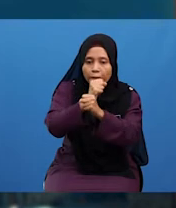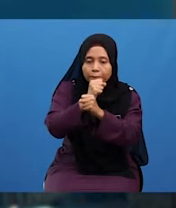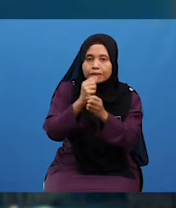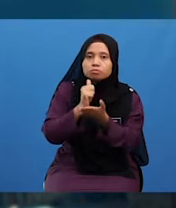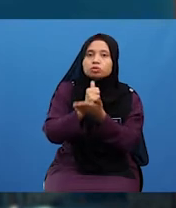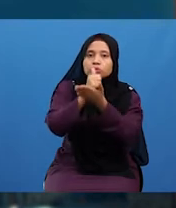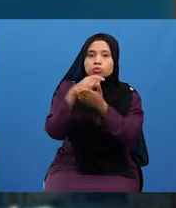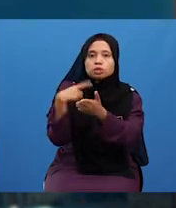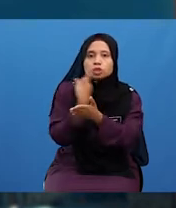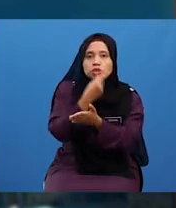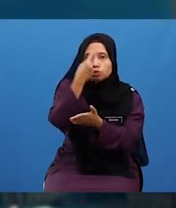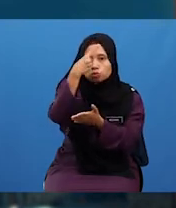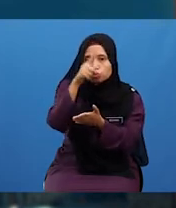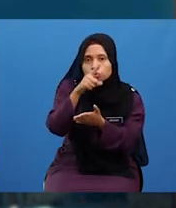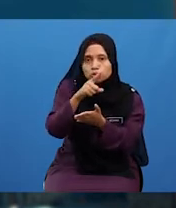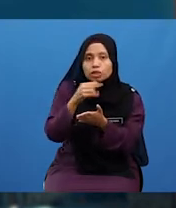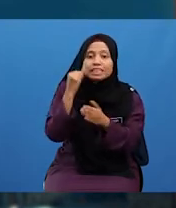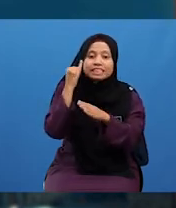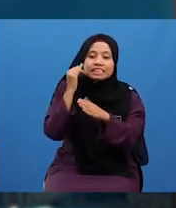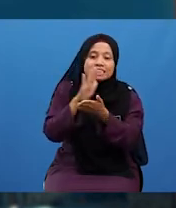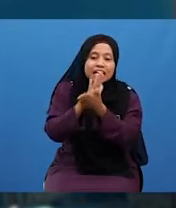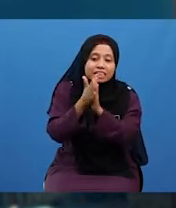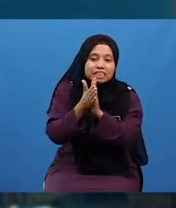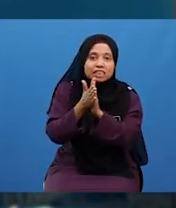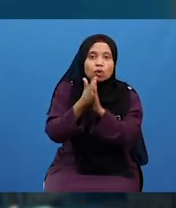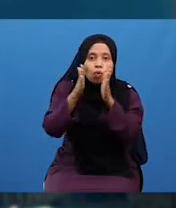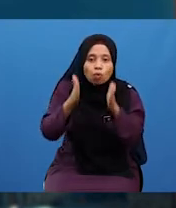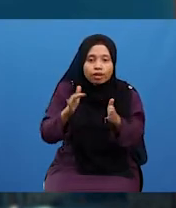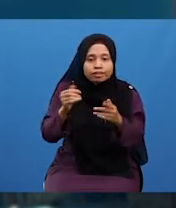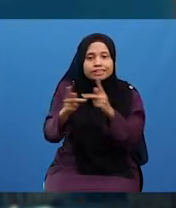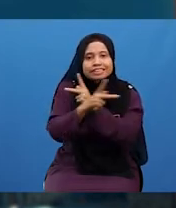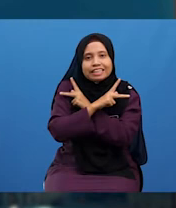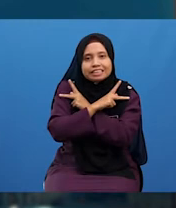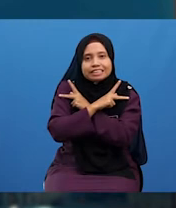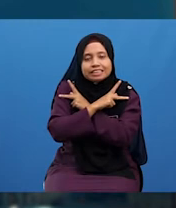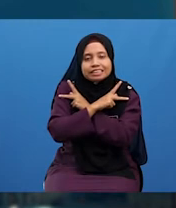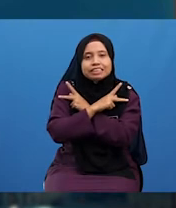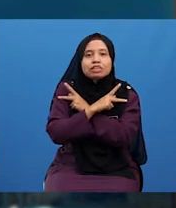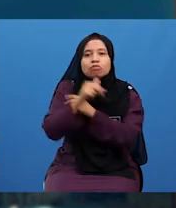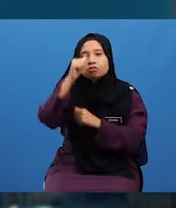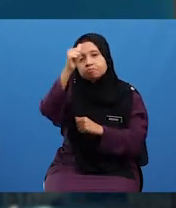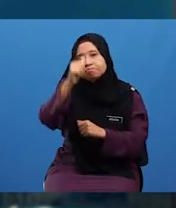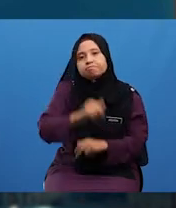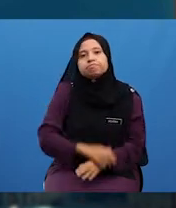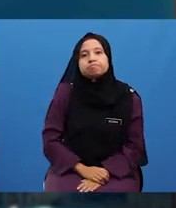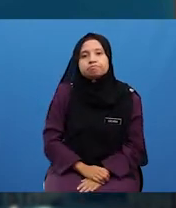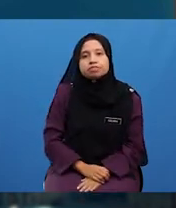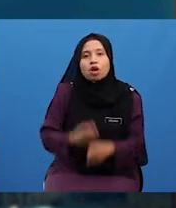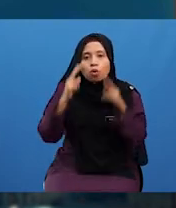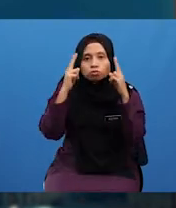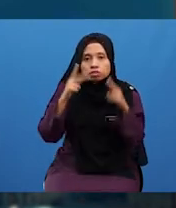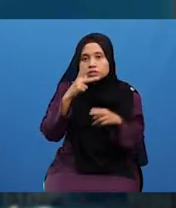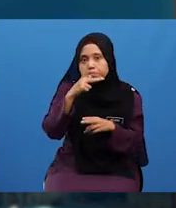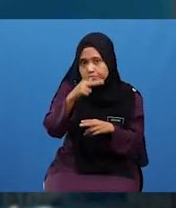dapat membantu kita untuk menjadi hamba yang dikasihi dan diredai Allah.